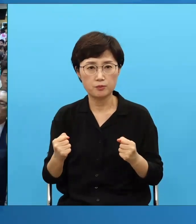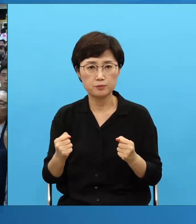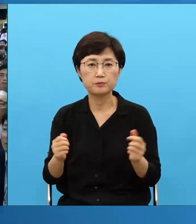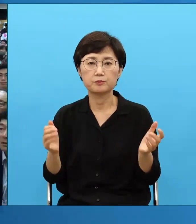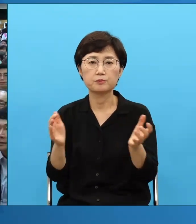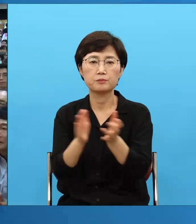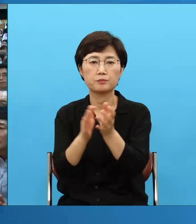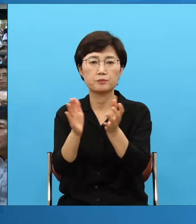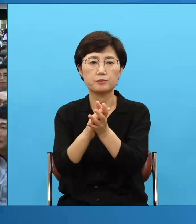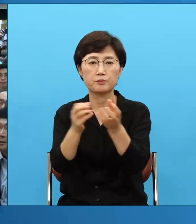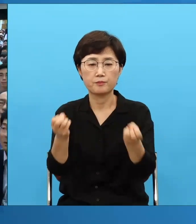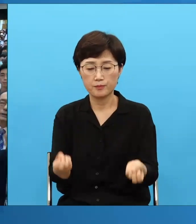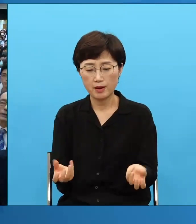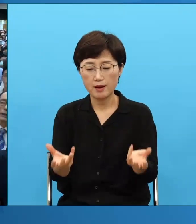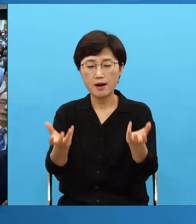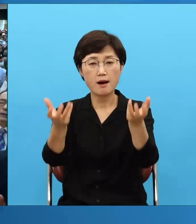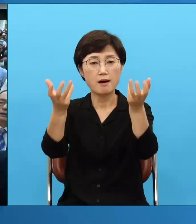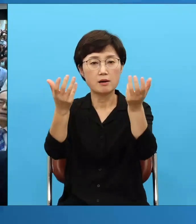계시네